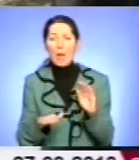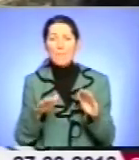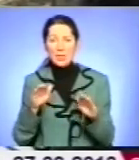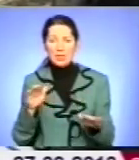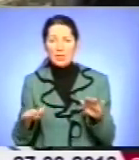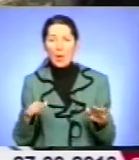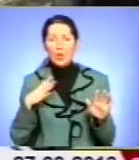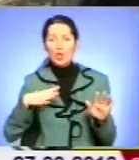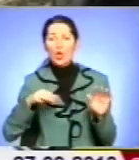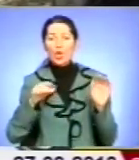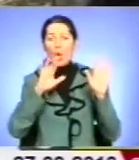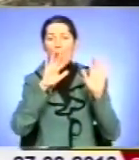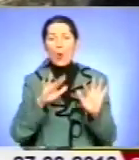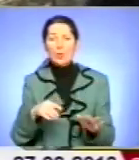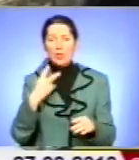очікується опади